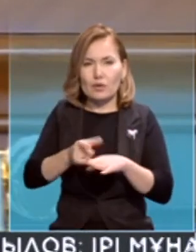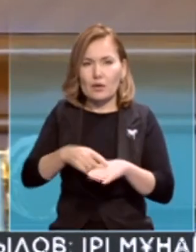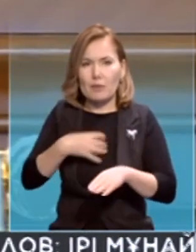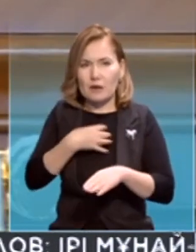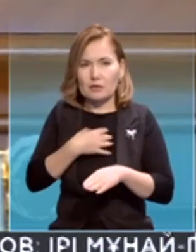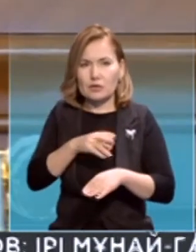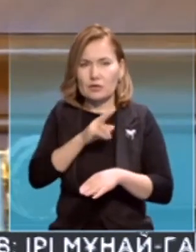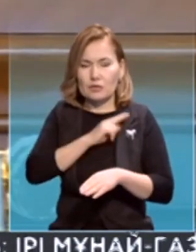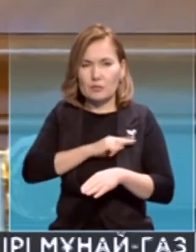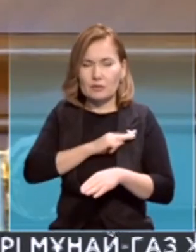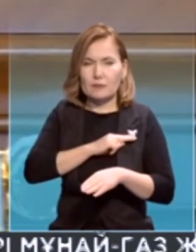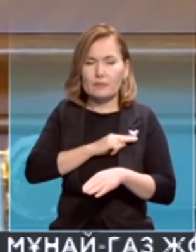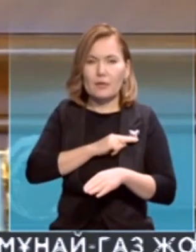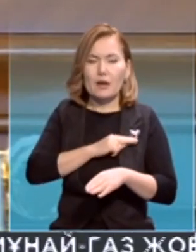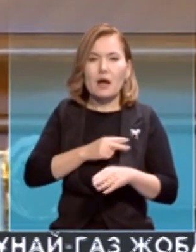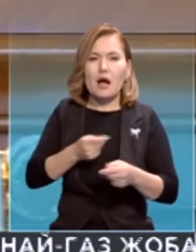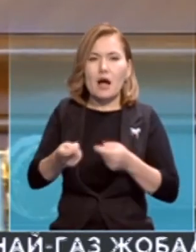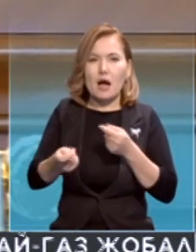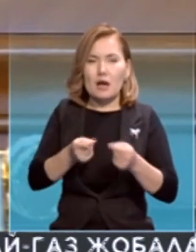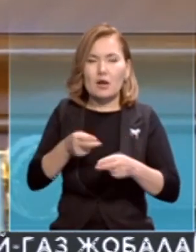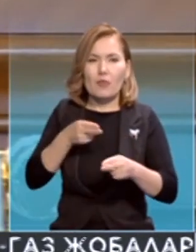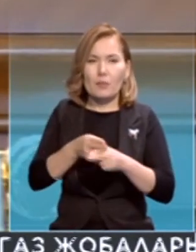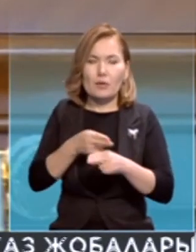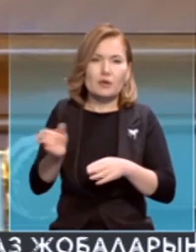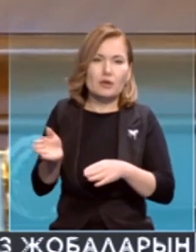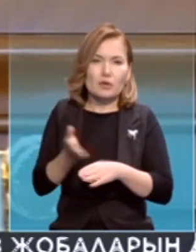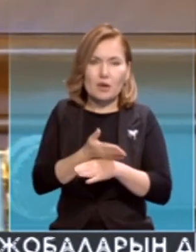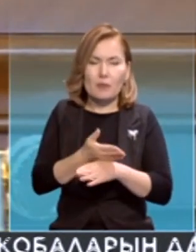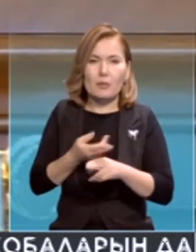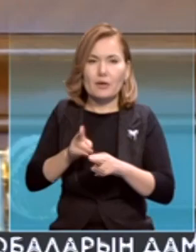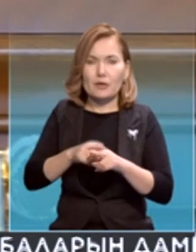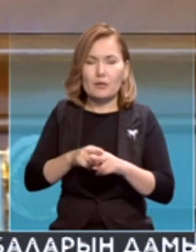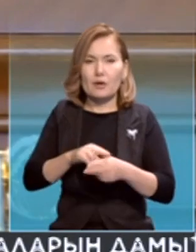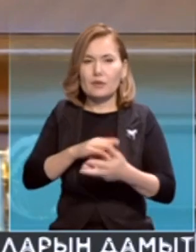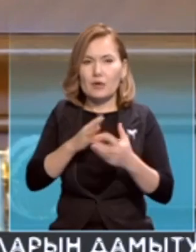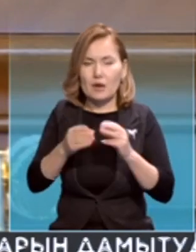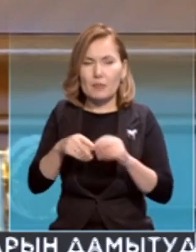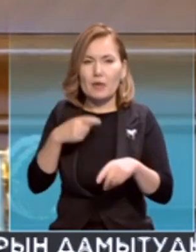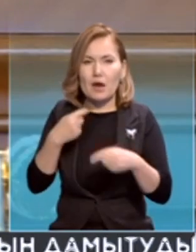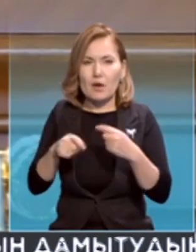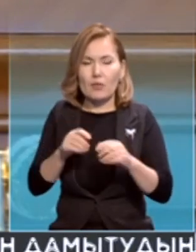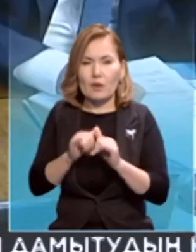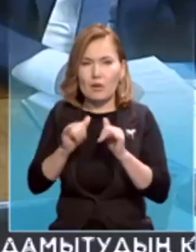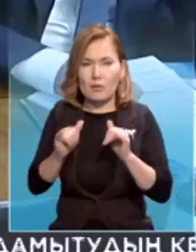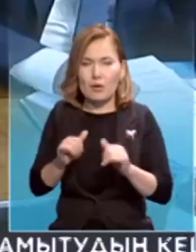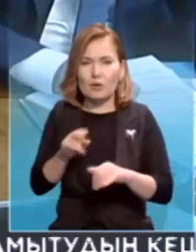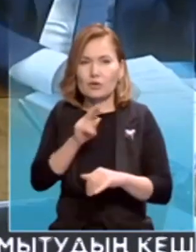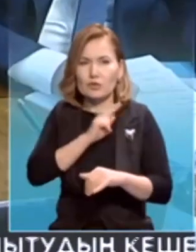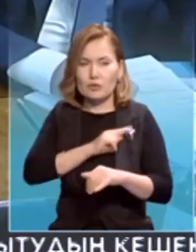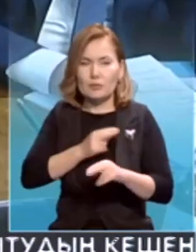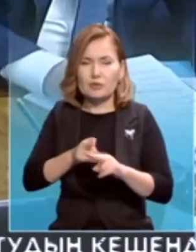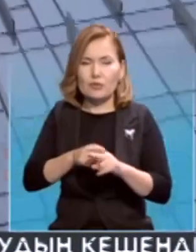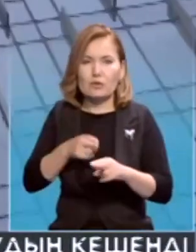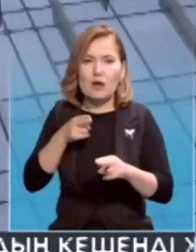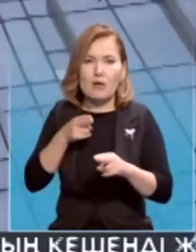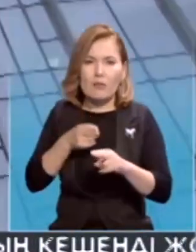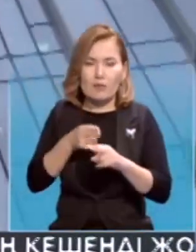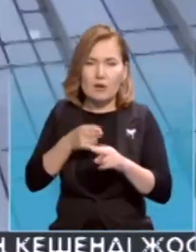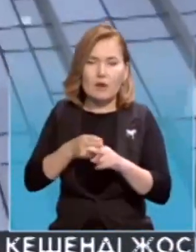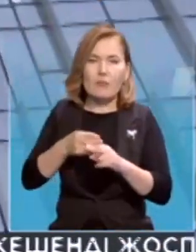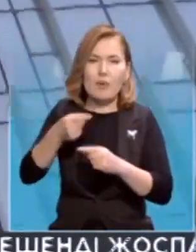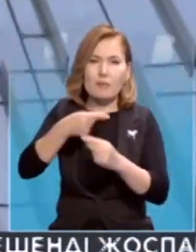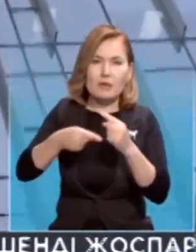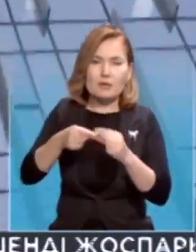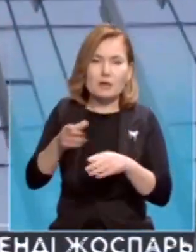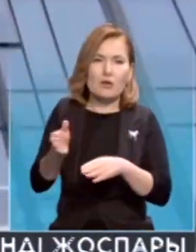жұмыс. Әкімшілік кедергілерді азайтып, нарыққа баға белгілеу арқылы қысым жасауды тоқтату керек. Бұдан